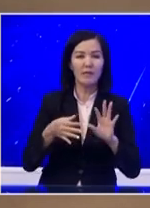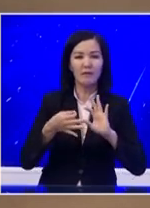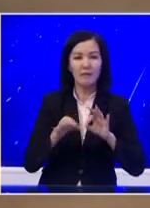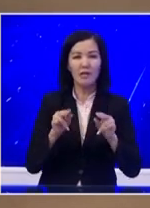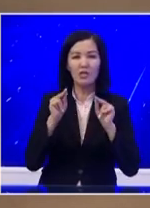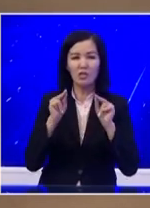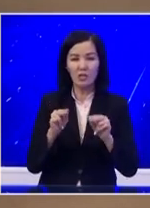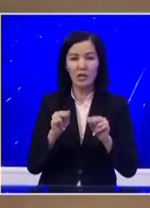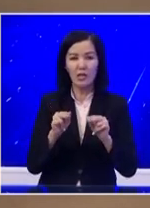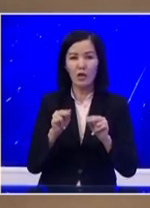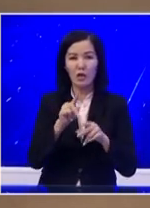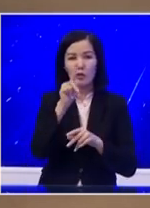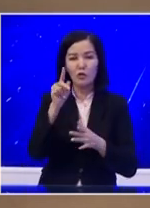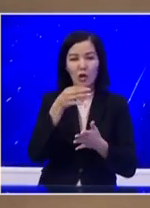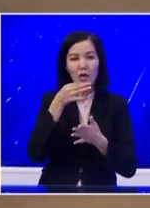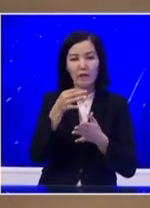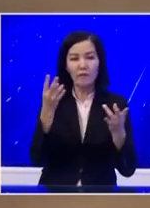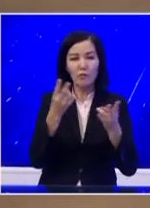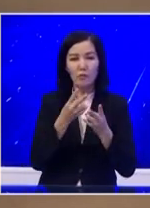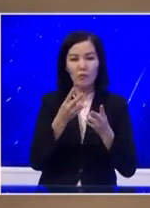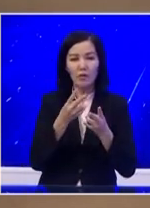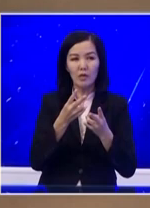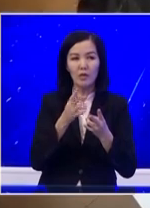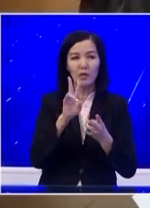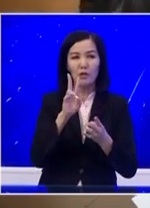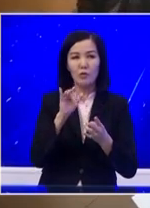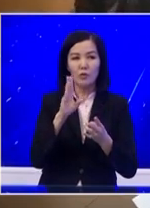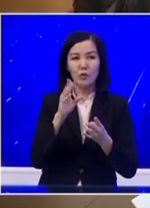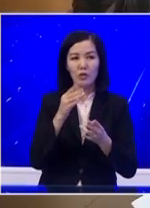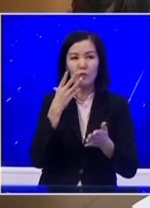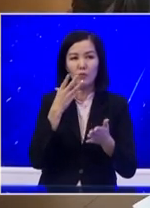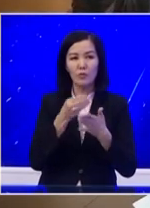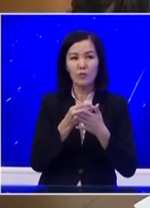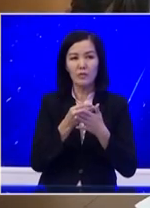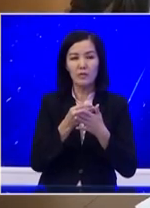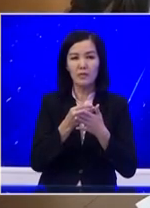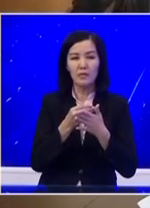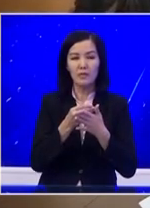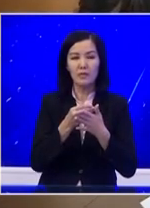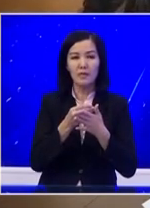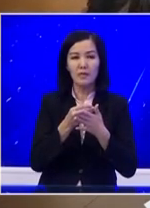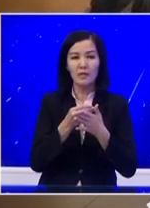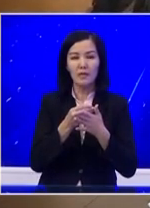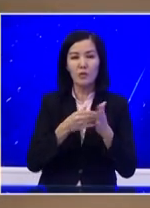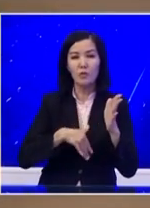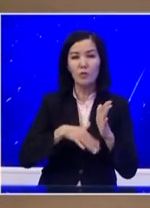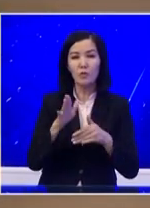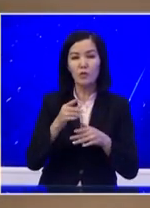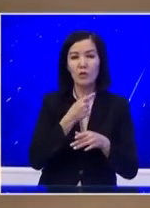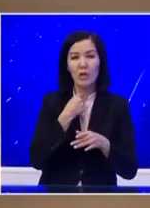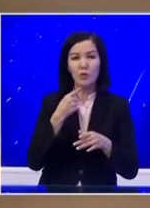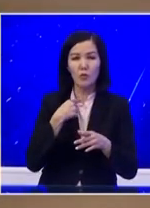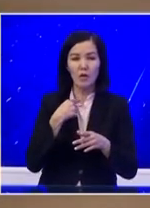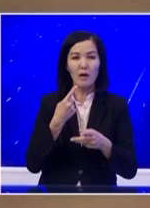бұл тұрғыда Нұр Қанатұлы өз ісінің кәсіби білікті маманы деп айталамын. Өйткені Талдықорғанға қатысты